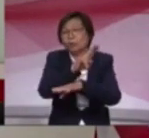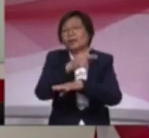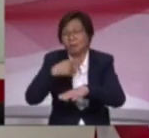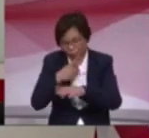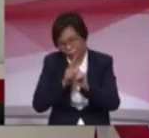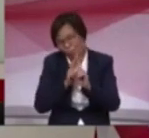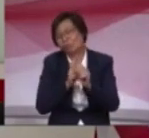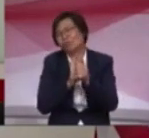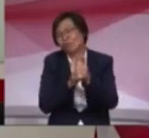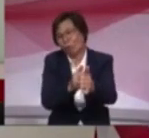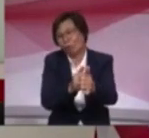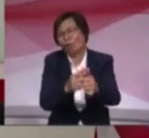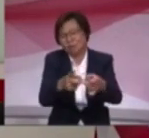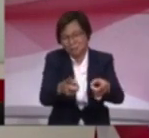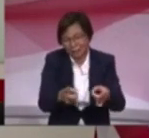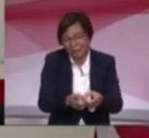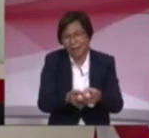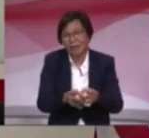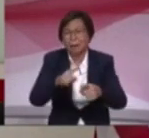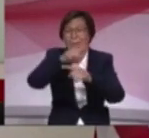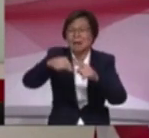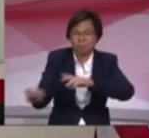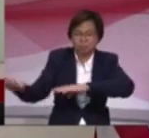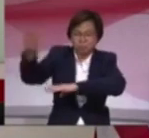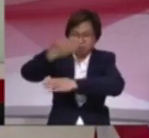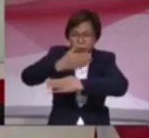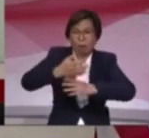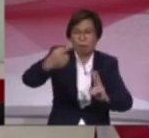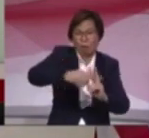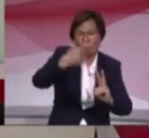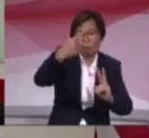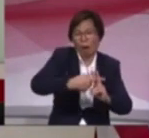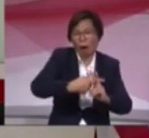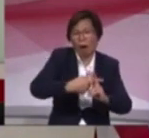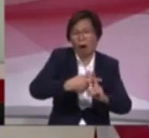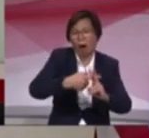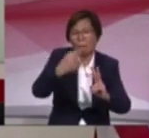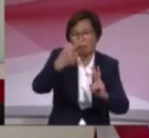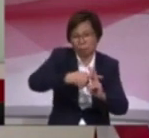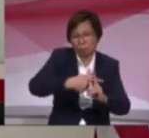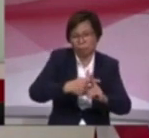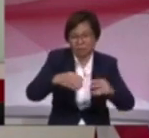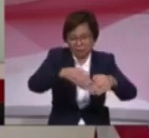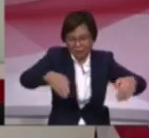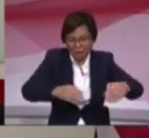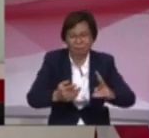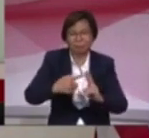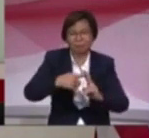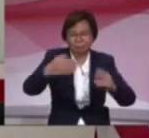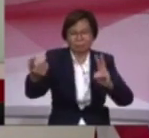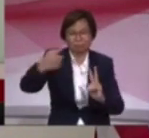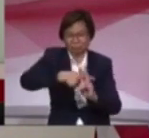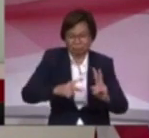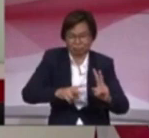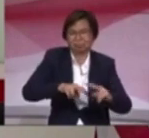gunakan sebagai daerah. Apabila sekatan rentas daerah, maknanya sekatan merentas daerah tersebut. Sebagai contoh,